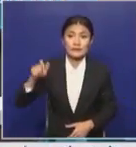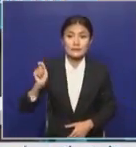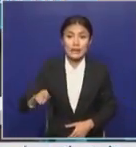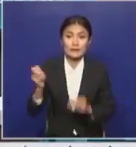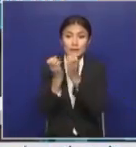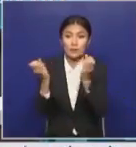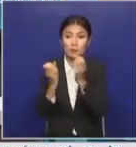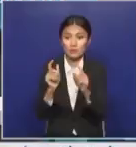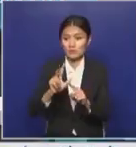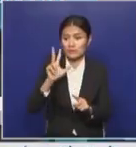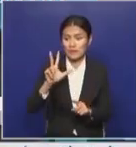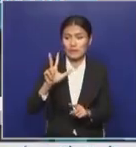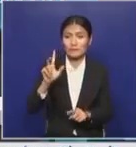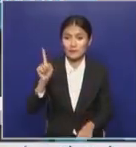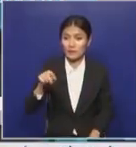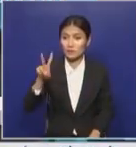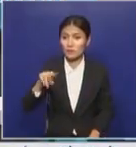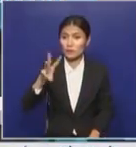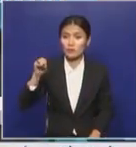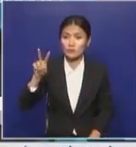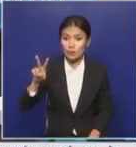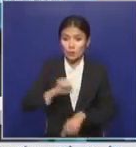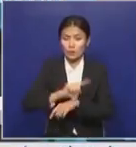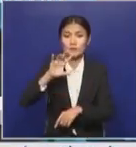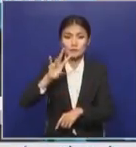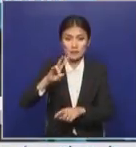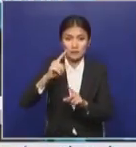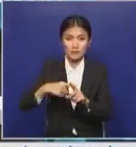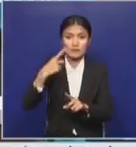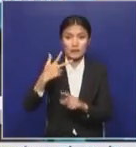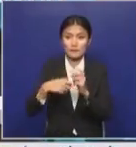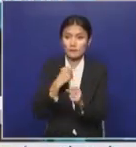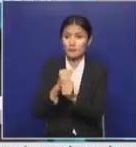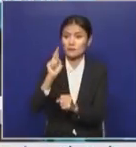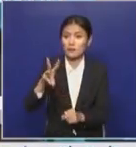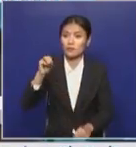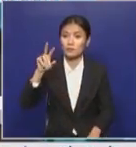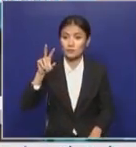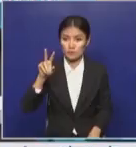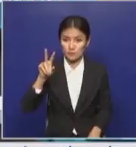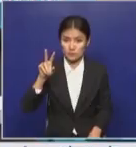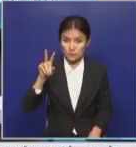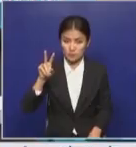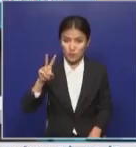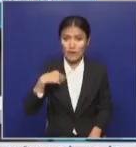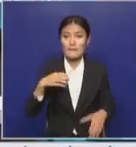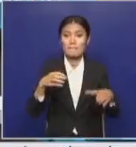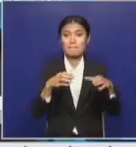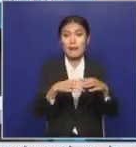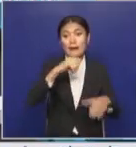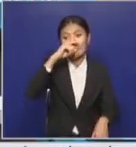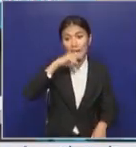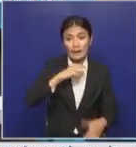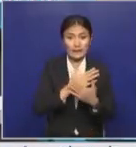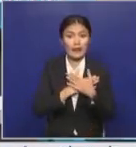2562ในวันที่ 7มีนาคม 2562ในคดียุบพรรคไทยรักษาชาติเขียนไว้ชัด